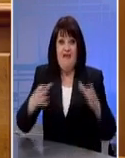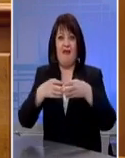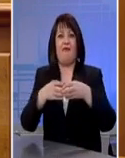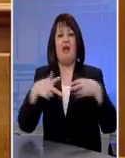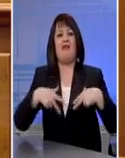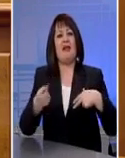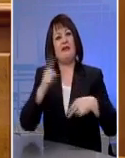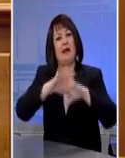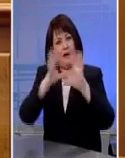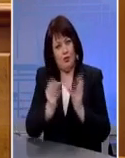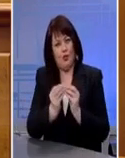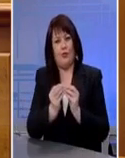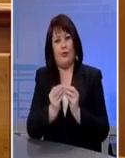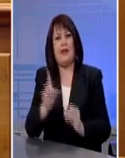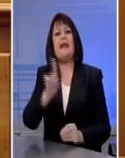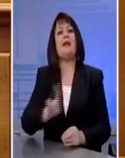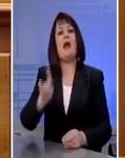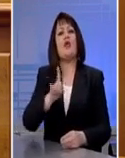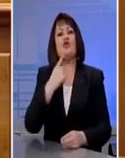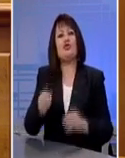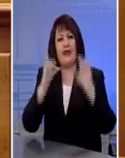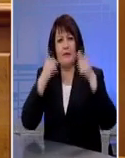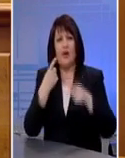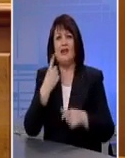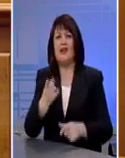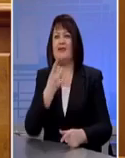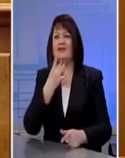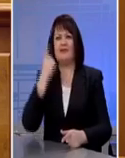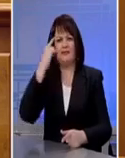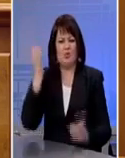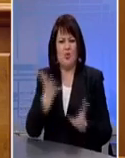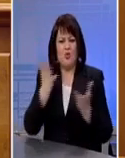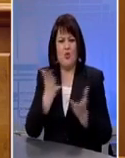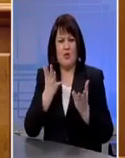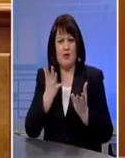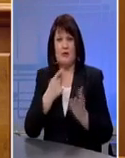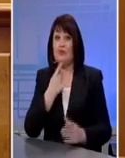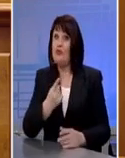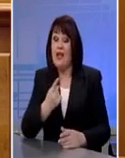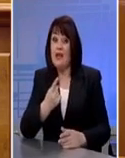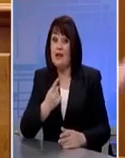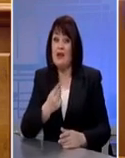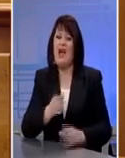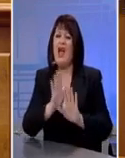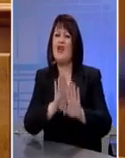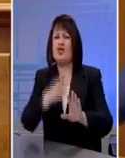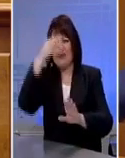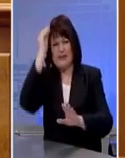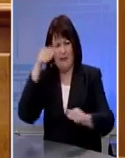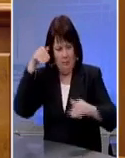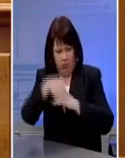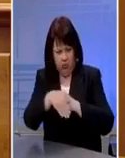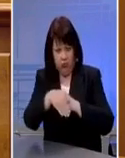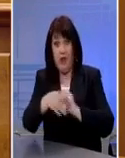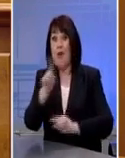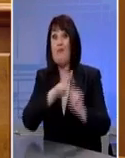κυβέρνηση. Ο δε κύριος Μητσοτάκης, γιατί του λένε οι σκληροί και οι θερμοκέφαλοι του κόμματός του, ξέρετε τι του λένε? Ας τον Τσίπρα να καταρρεύσει,